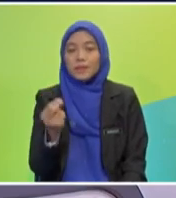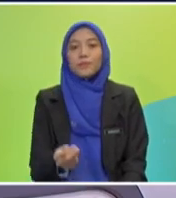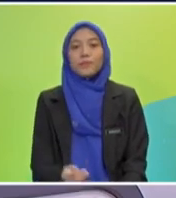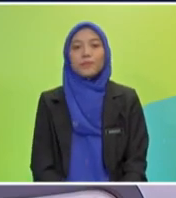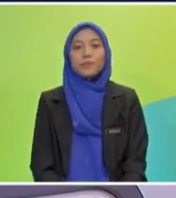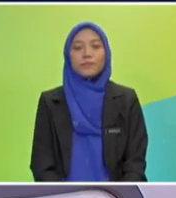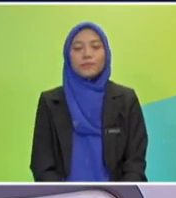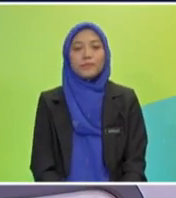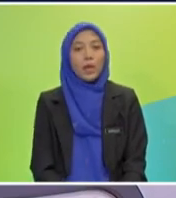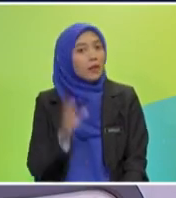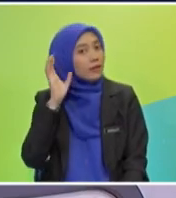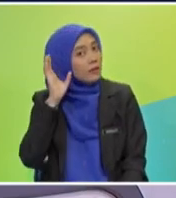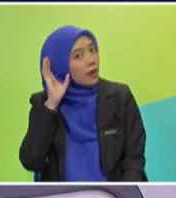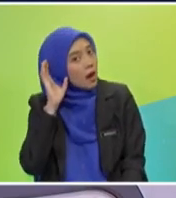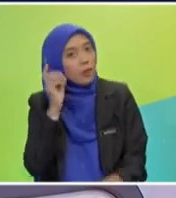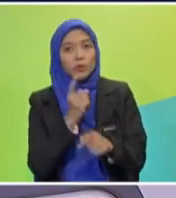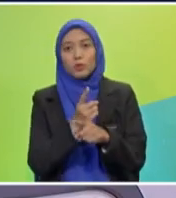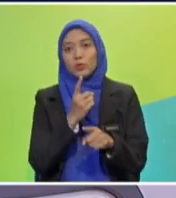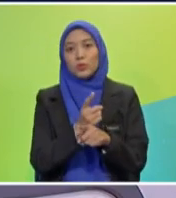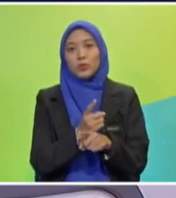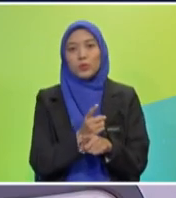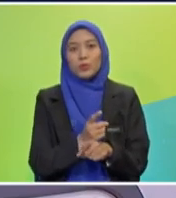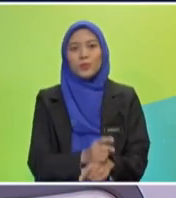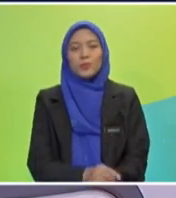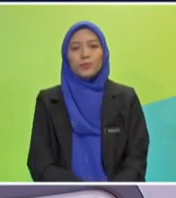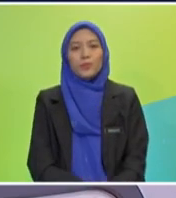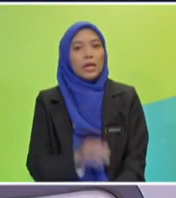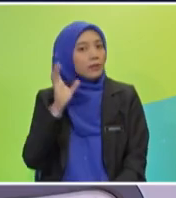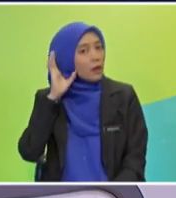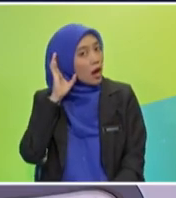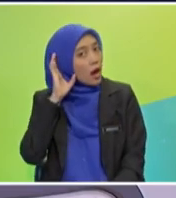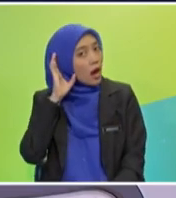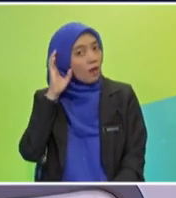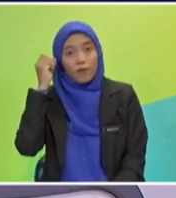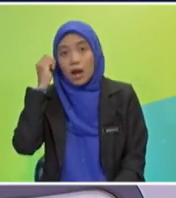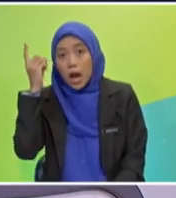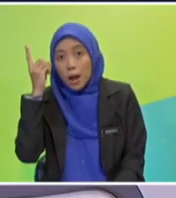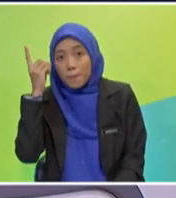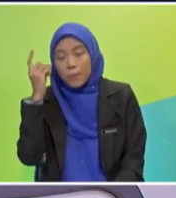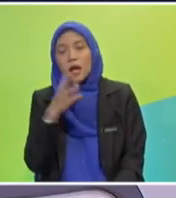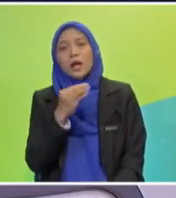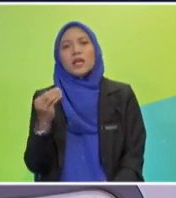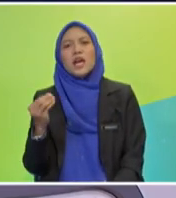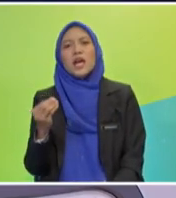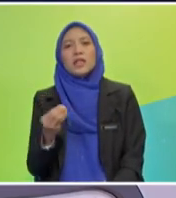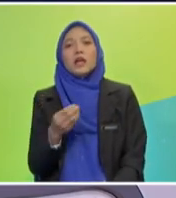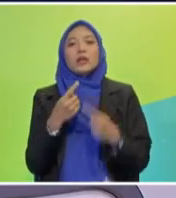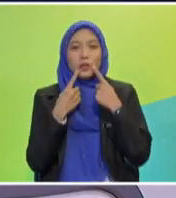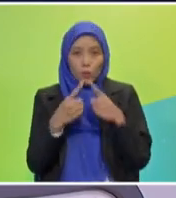Baiklah. Dengar betul-betul ya, Naura. Dengar, faham, kemudian baru beri respons.